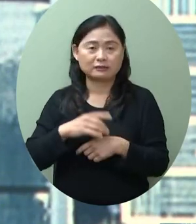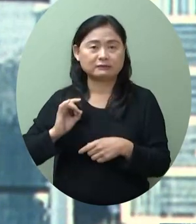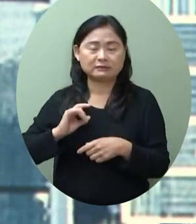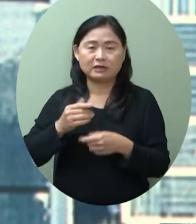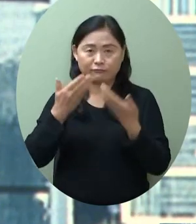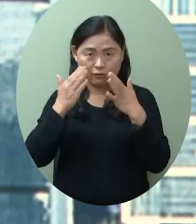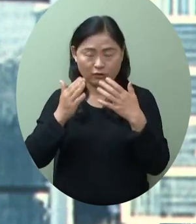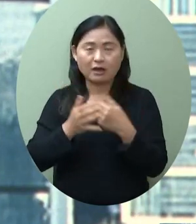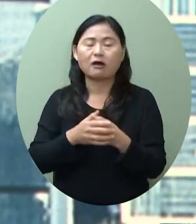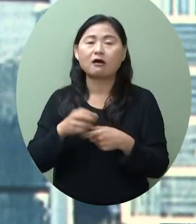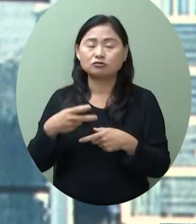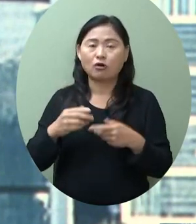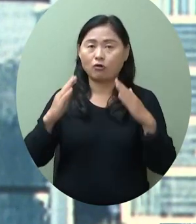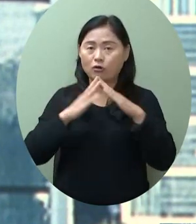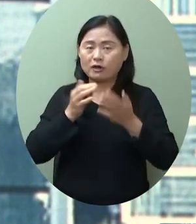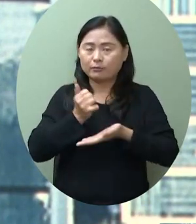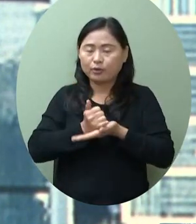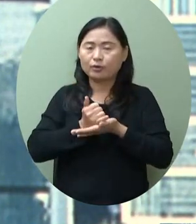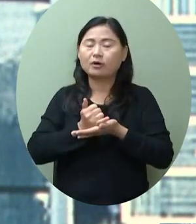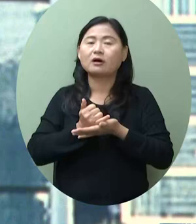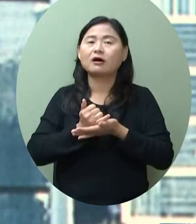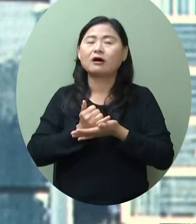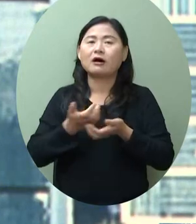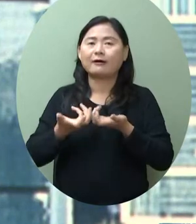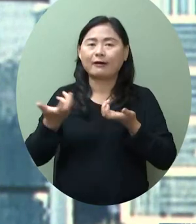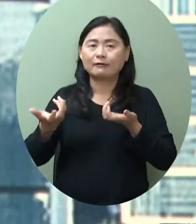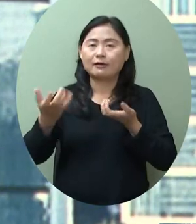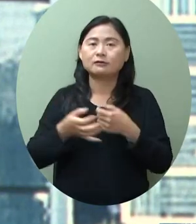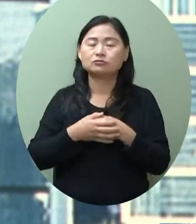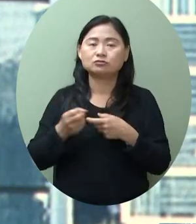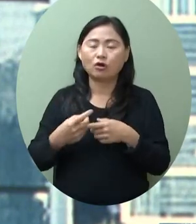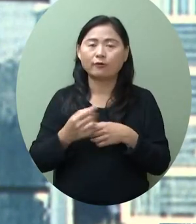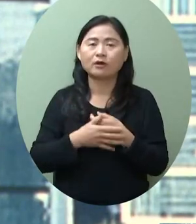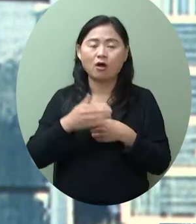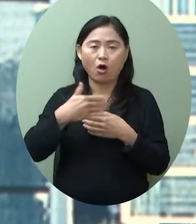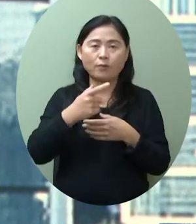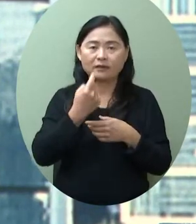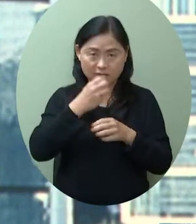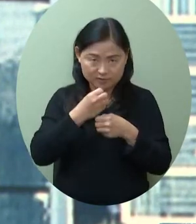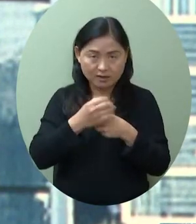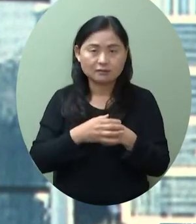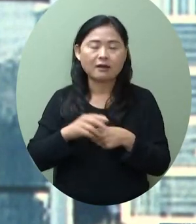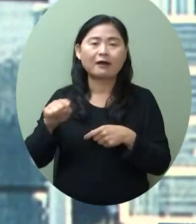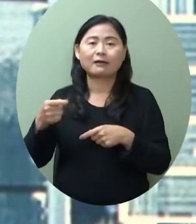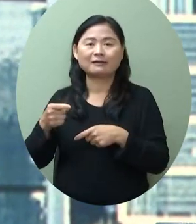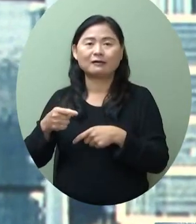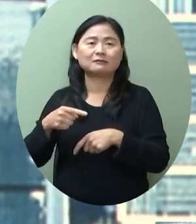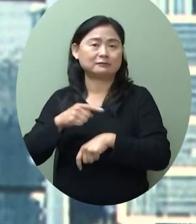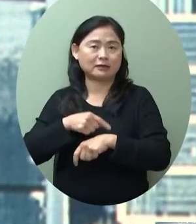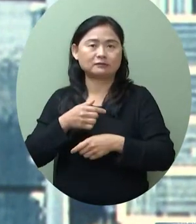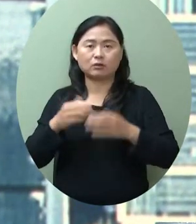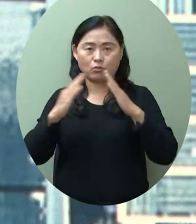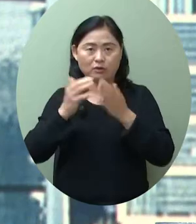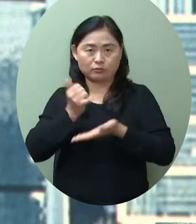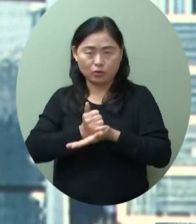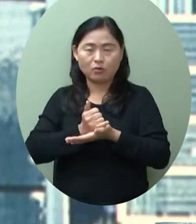啦，就只係出去做檢測，盡量就唔好離開處所啦嚇。咁直至到佢哋完